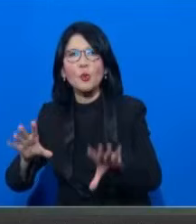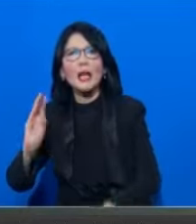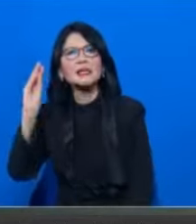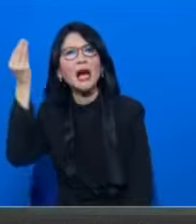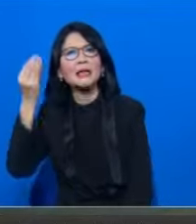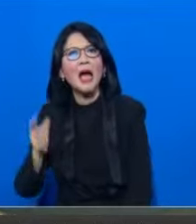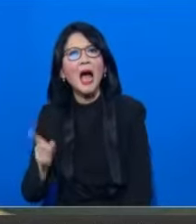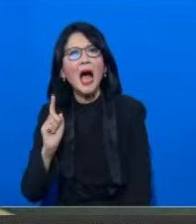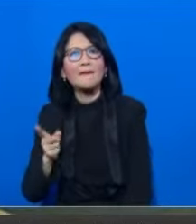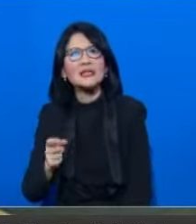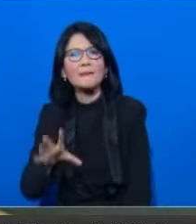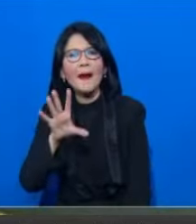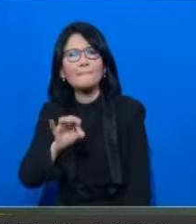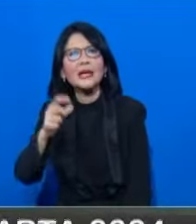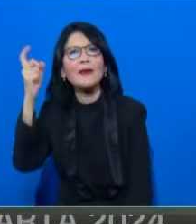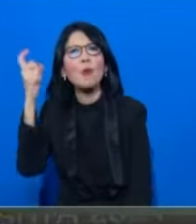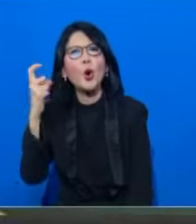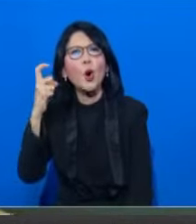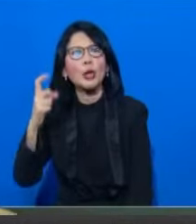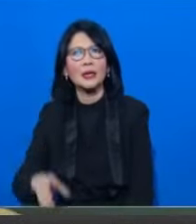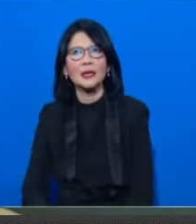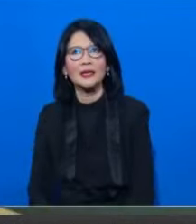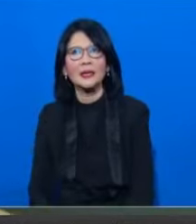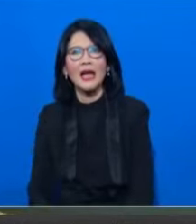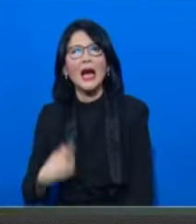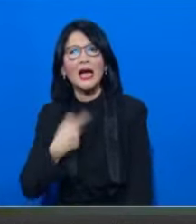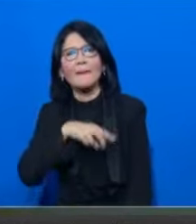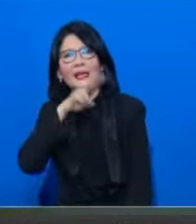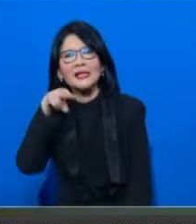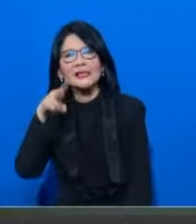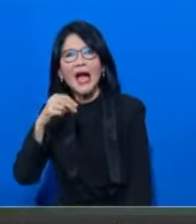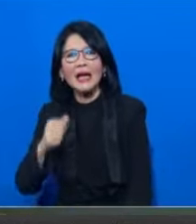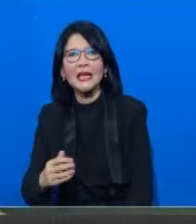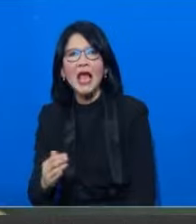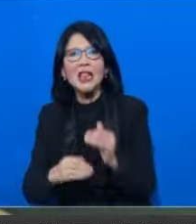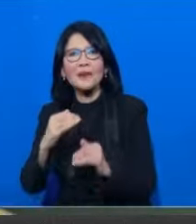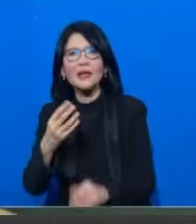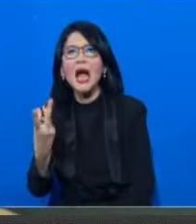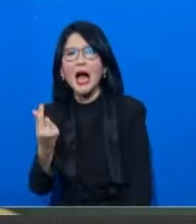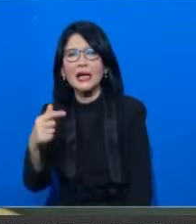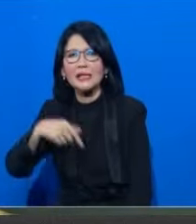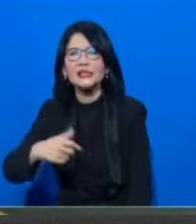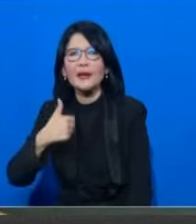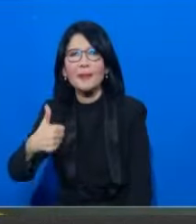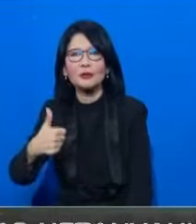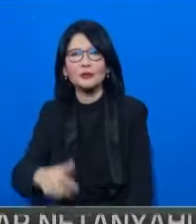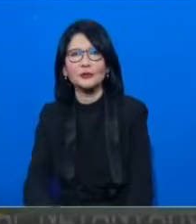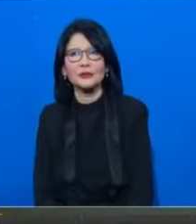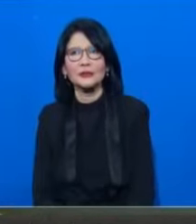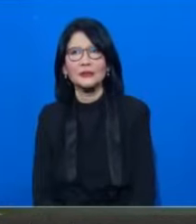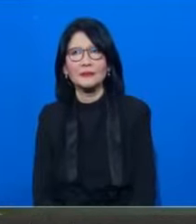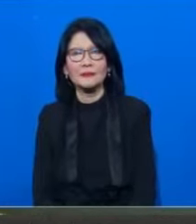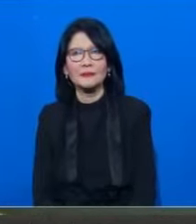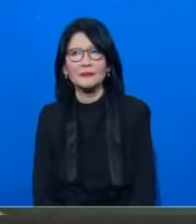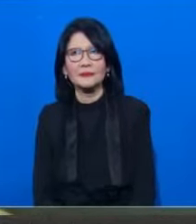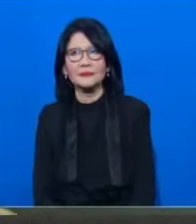Kenapa, Pak, milih Bogor, Pak? Ya, mungkin kami cari lebihnya, Pak. Bagus harganya di sini, ya, penjual juga? Harganya juga